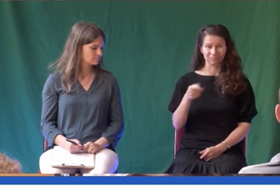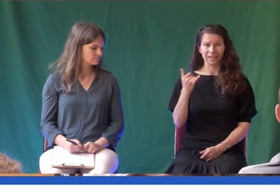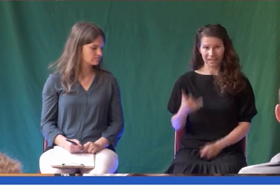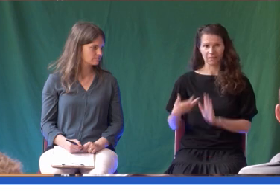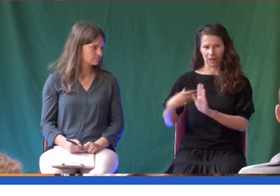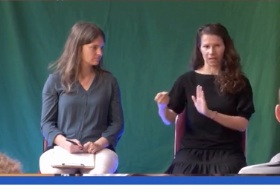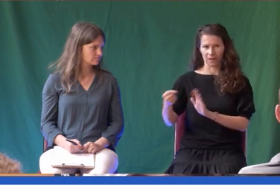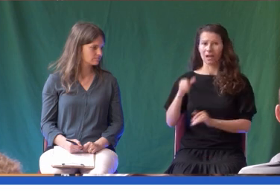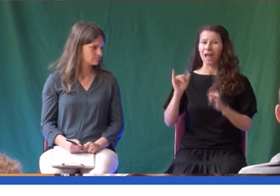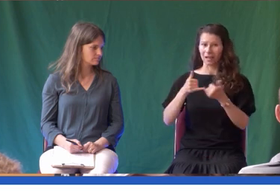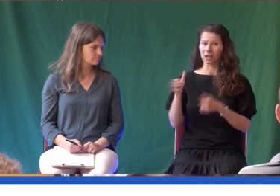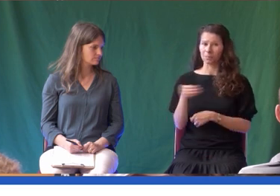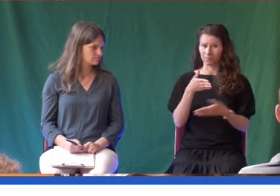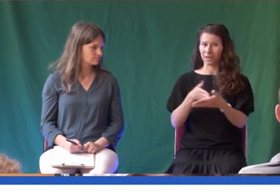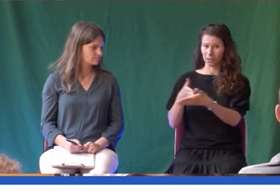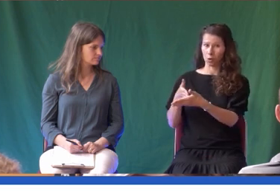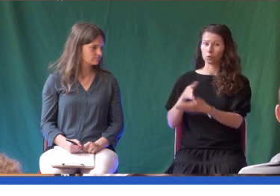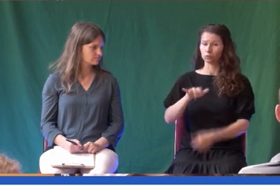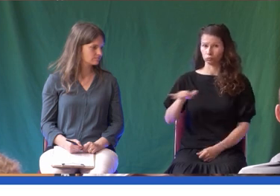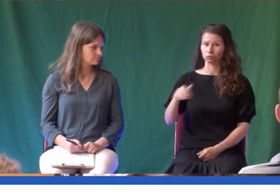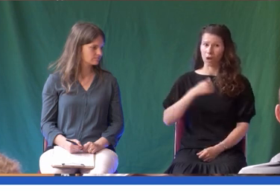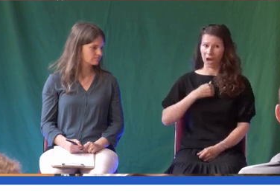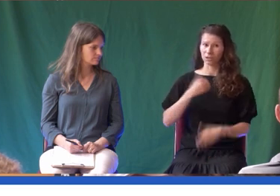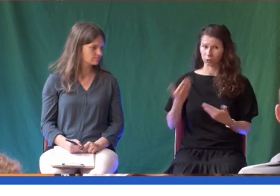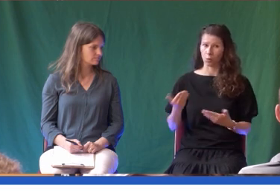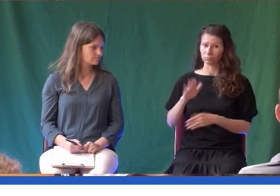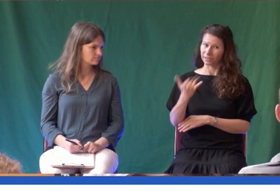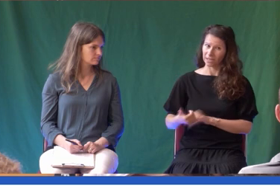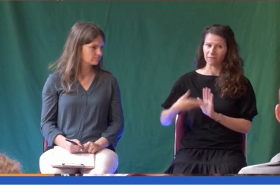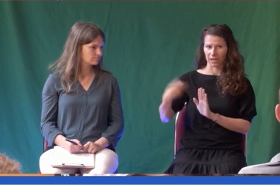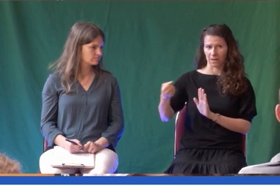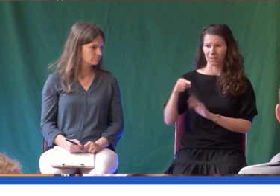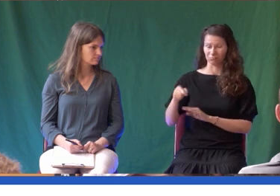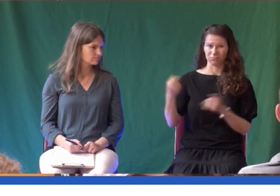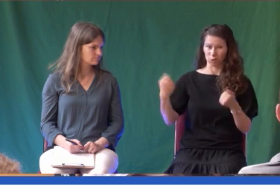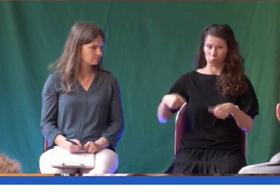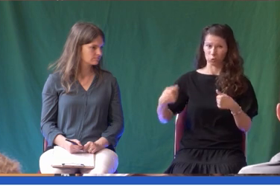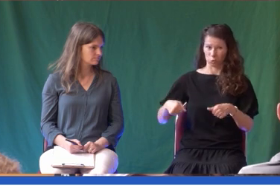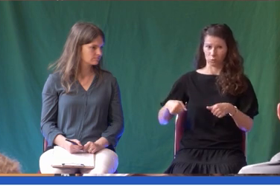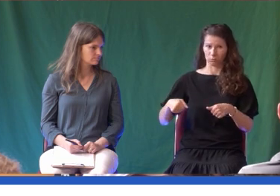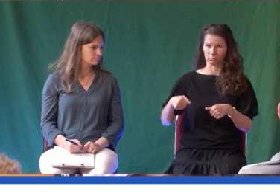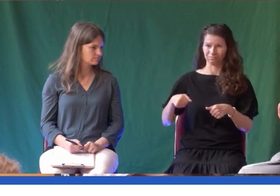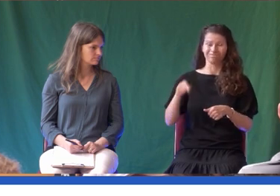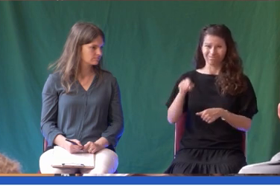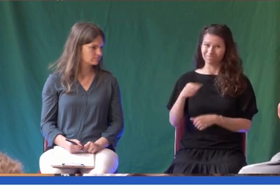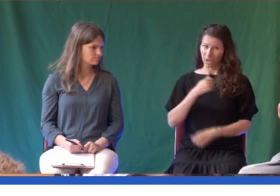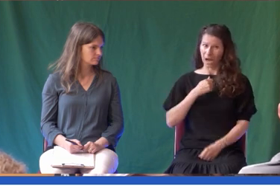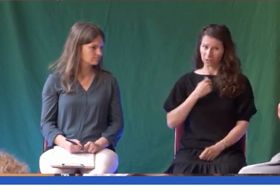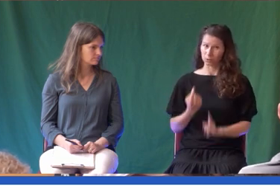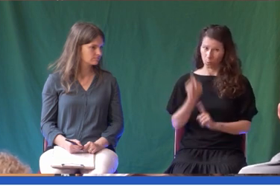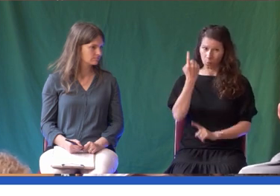Eltern mit Behinderung stehen unter Druck sie haben davor Angst